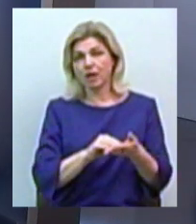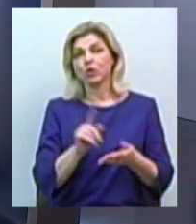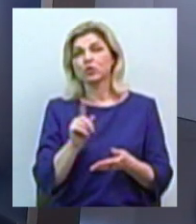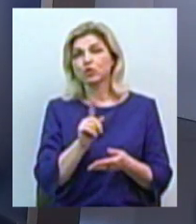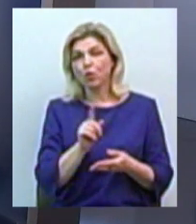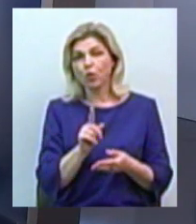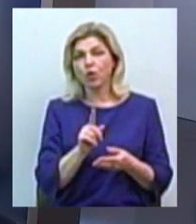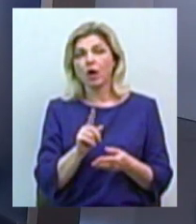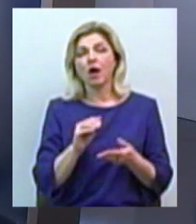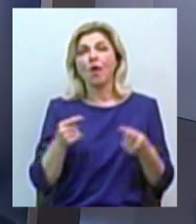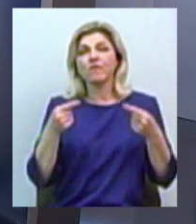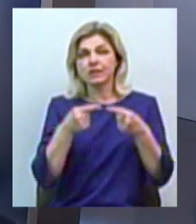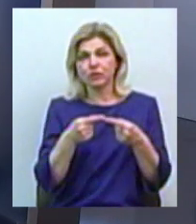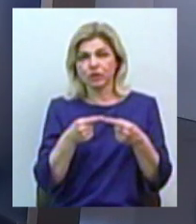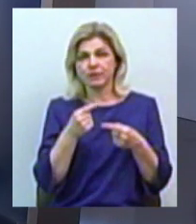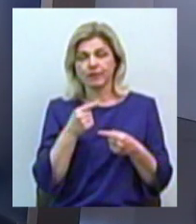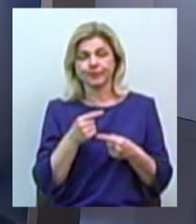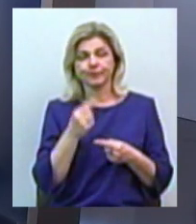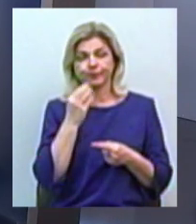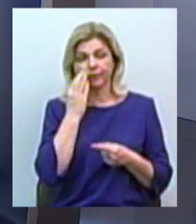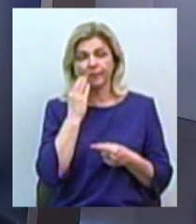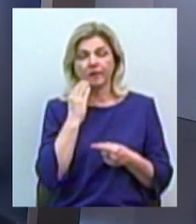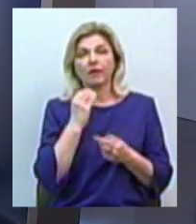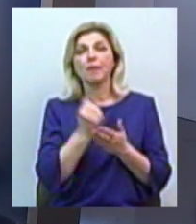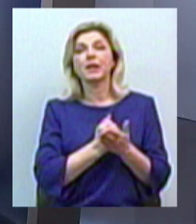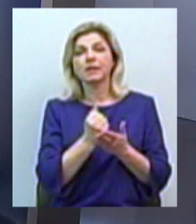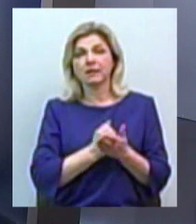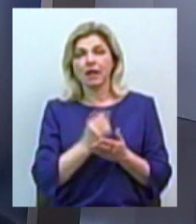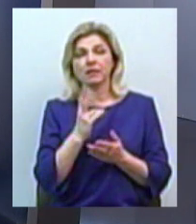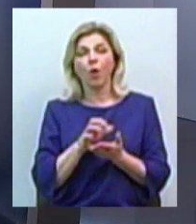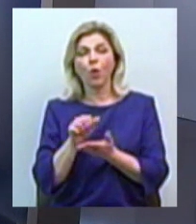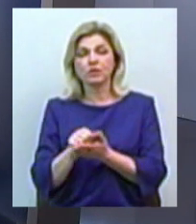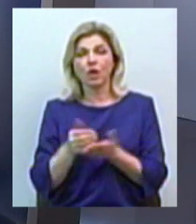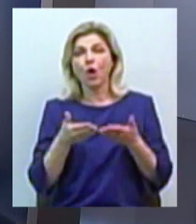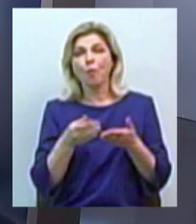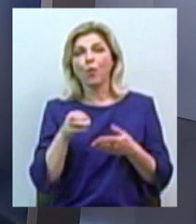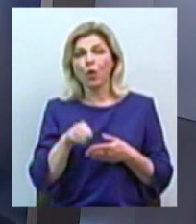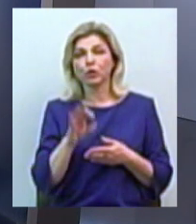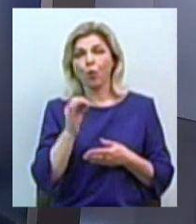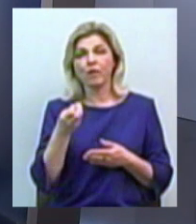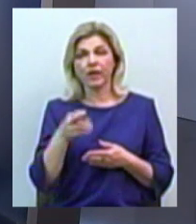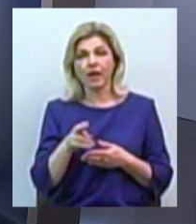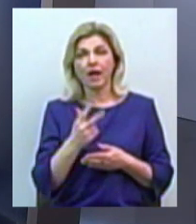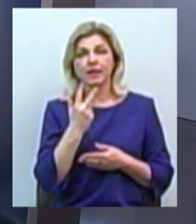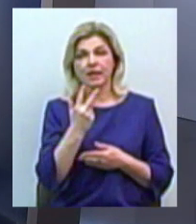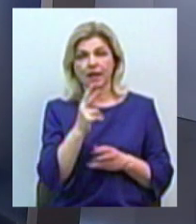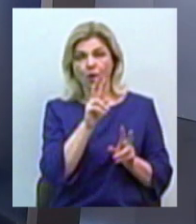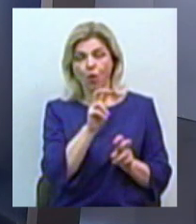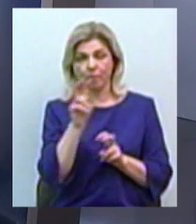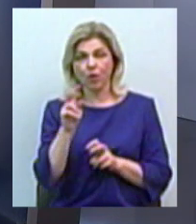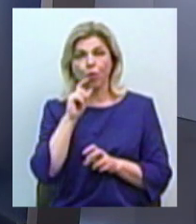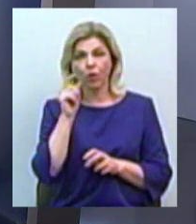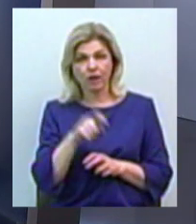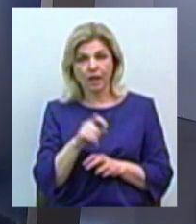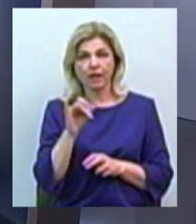повідомляє, що визначилися претенденти на концесію порту Ольвія – це три компанії з України